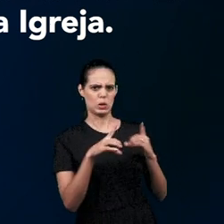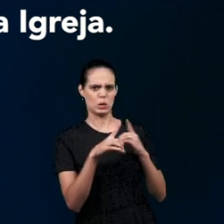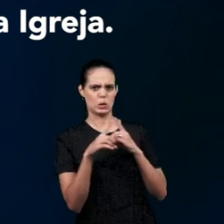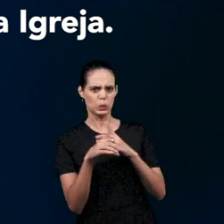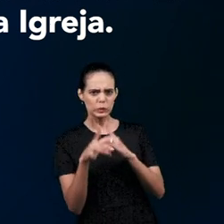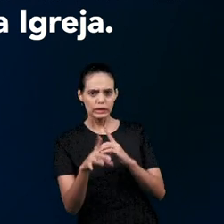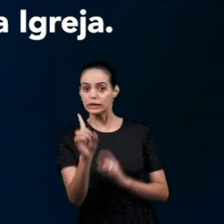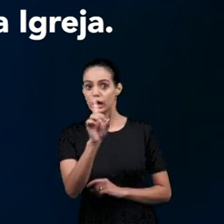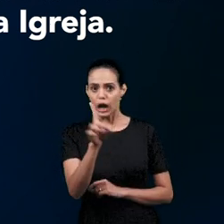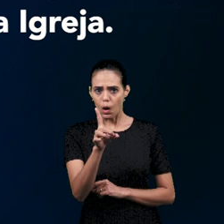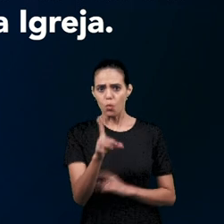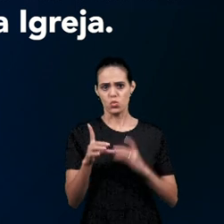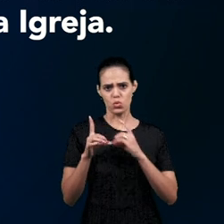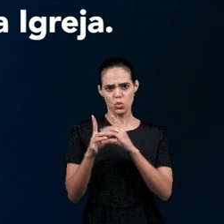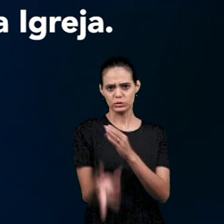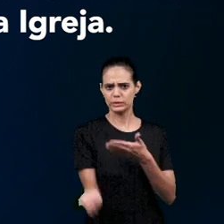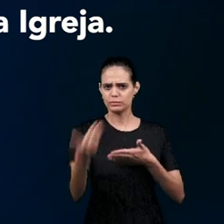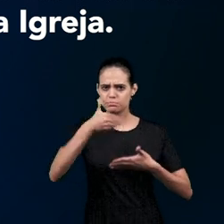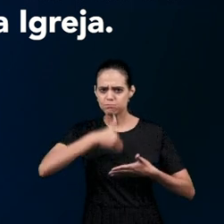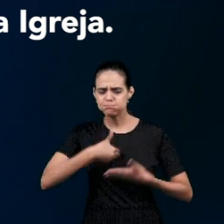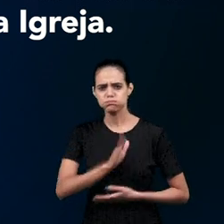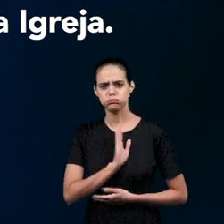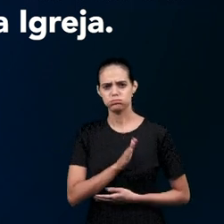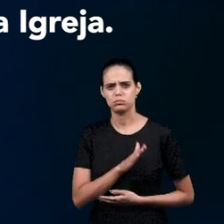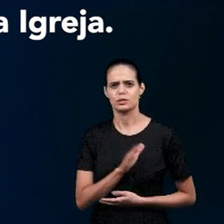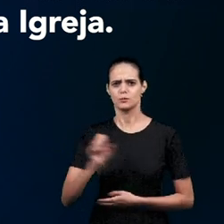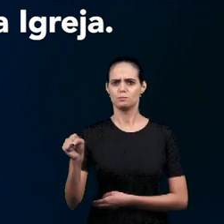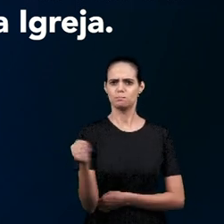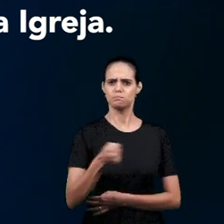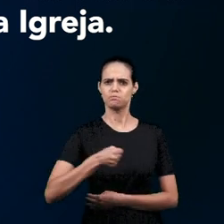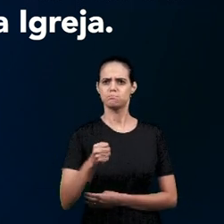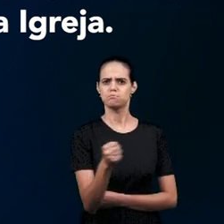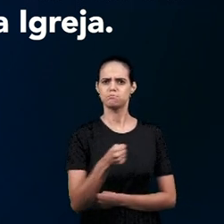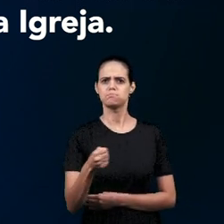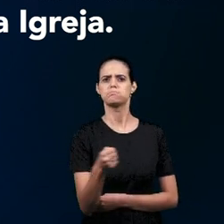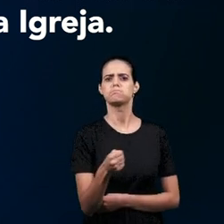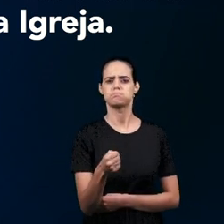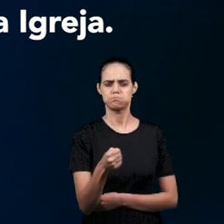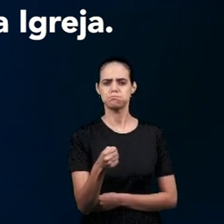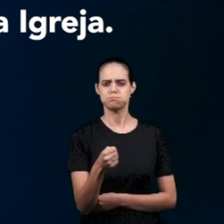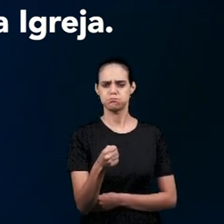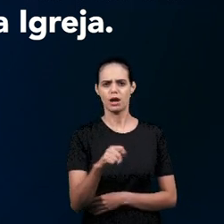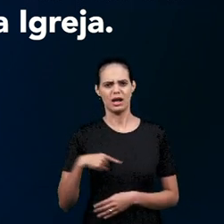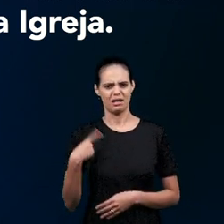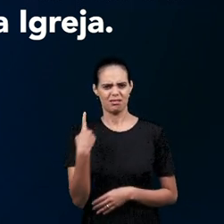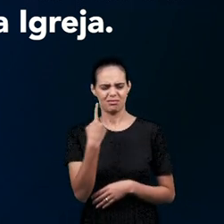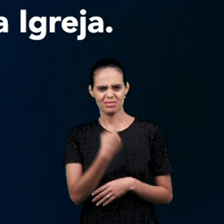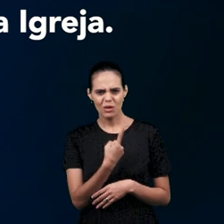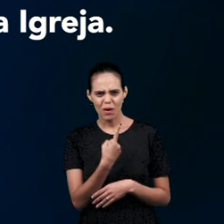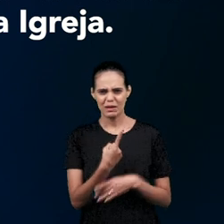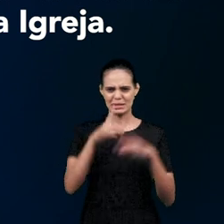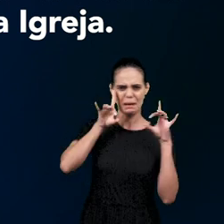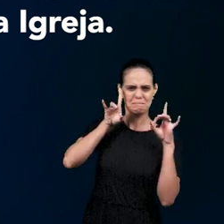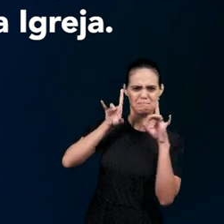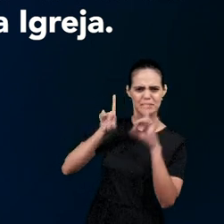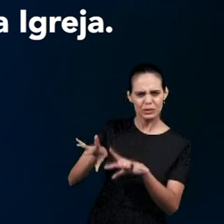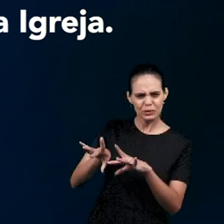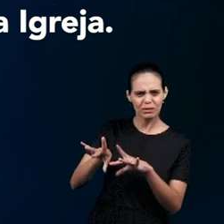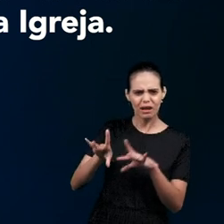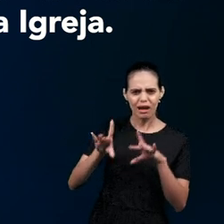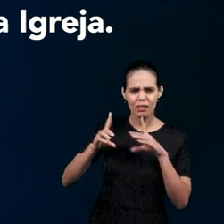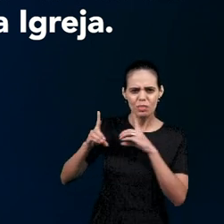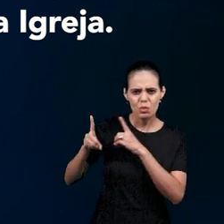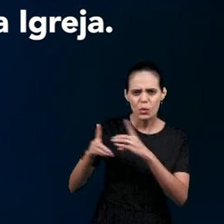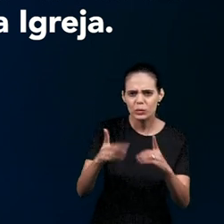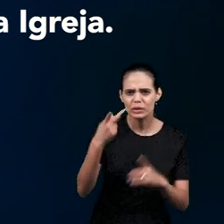La prédication est une bonne chose, mais c'est la doctrine qui maintient la foi à l'Église.